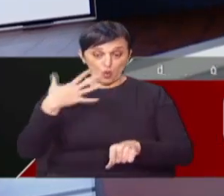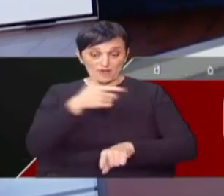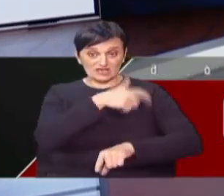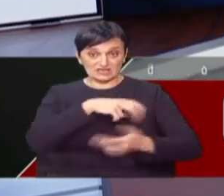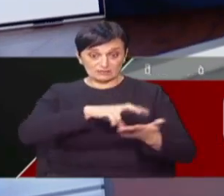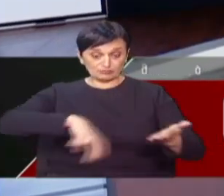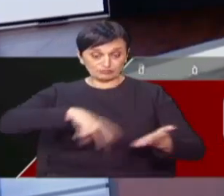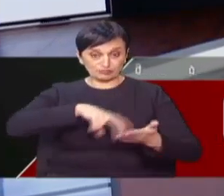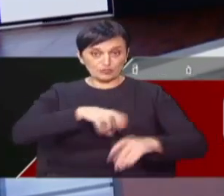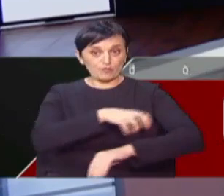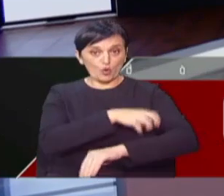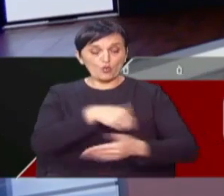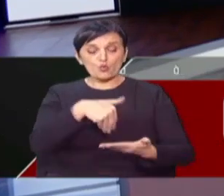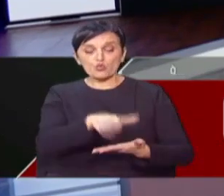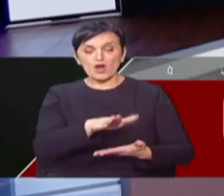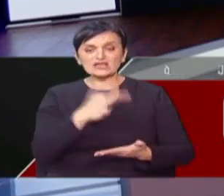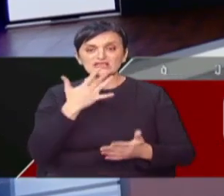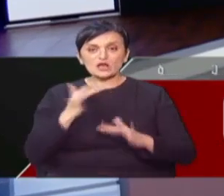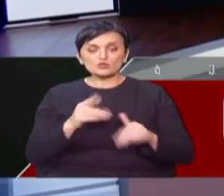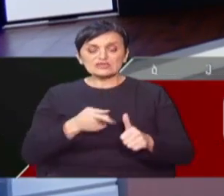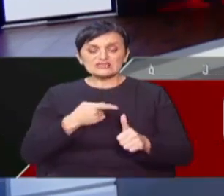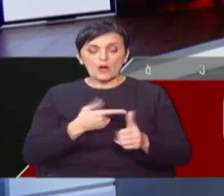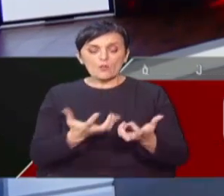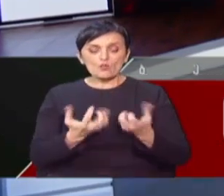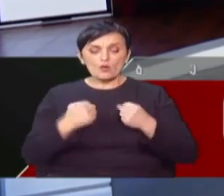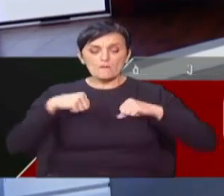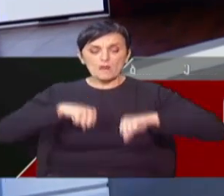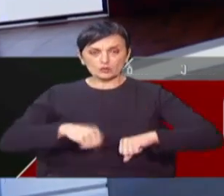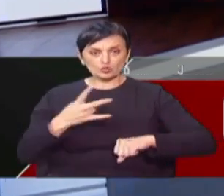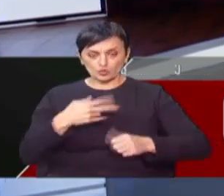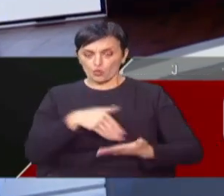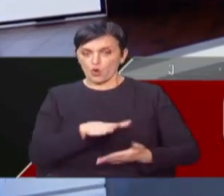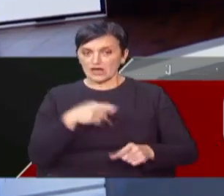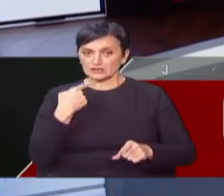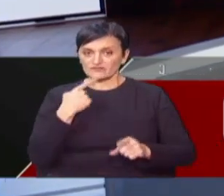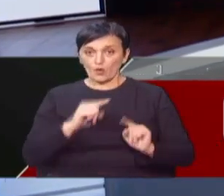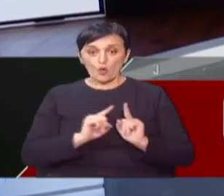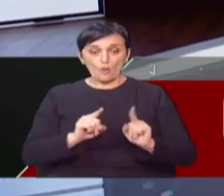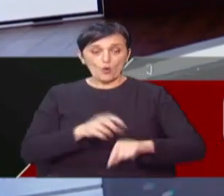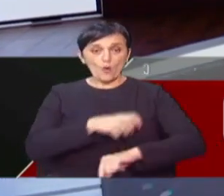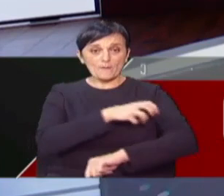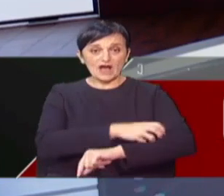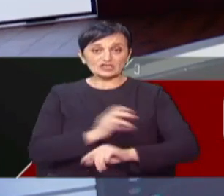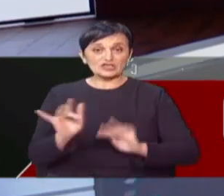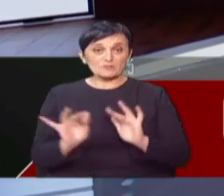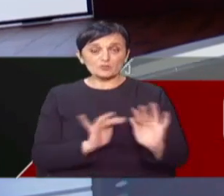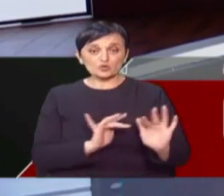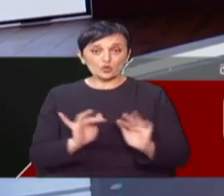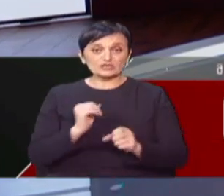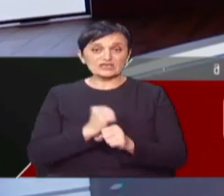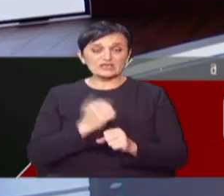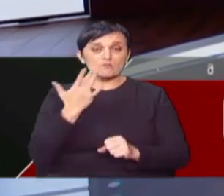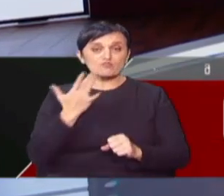gadian partiidan mat uari nacionaluri mojraobis sakhelit mopoebul mandatebze tsunda tkvan. Opozitsiur partiashi mimdinare protsesse